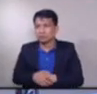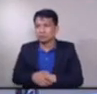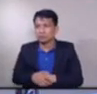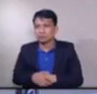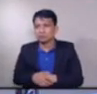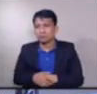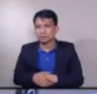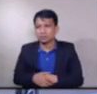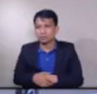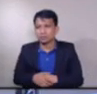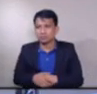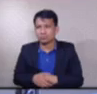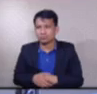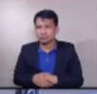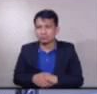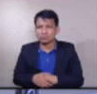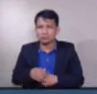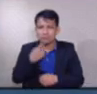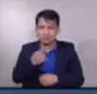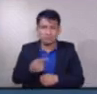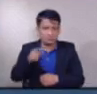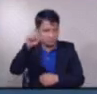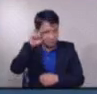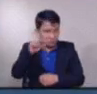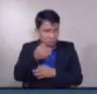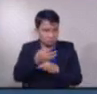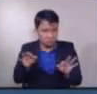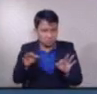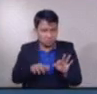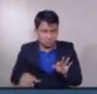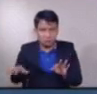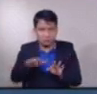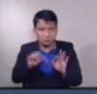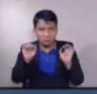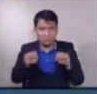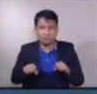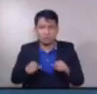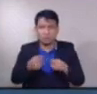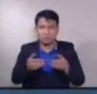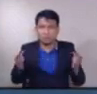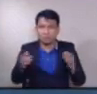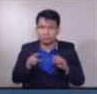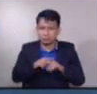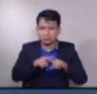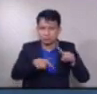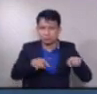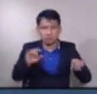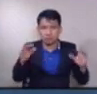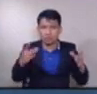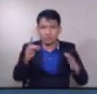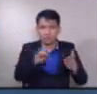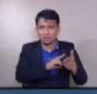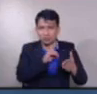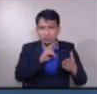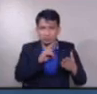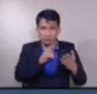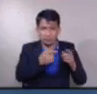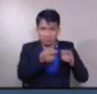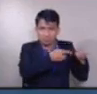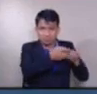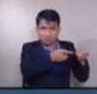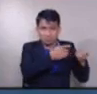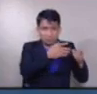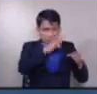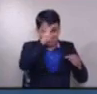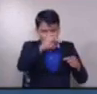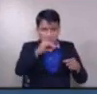hindi gender free. Kala ko kasi pag sinabi mong gender free, we will not make a distinction anymore between man,